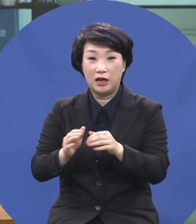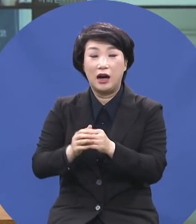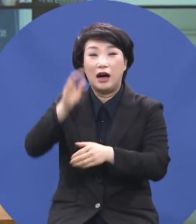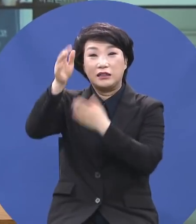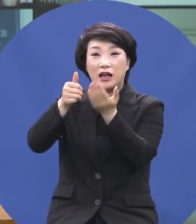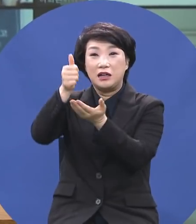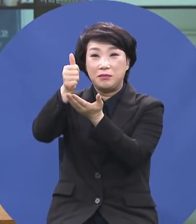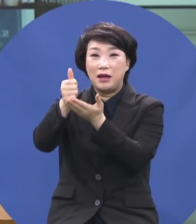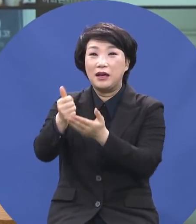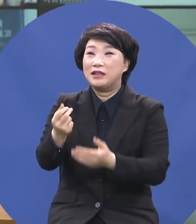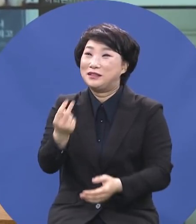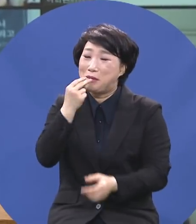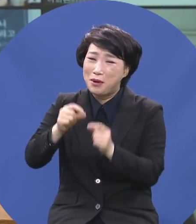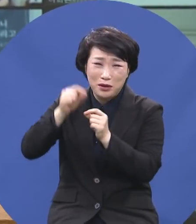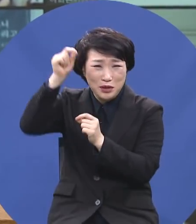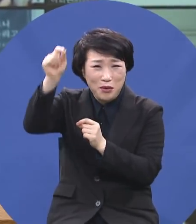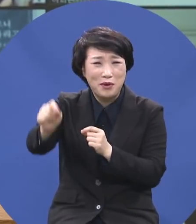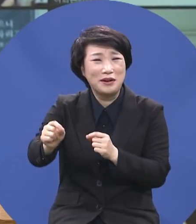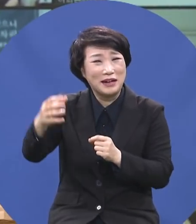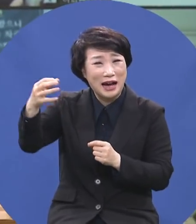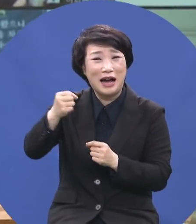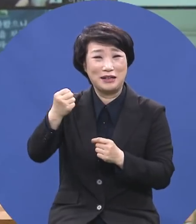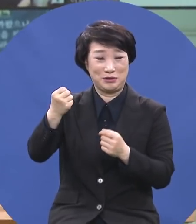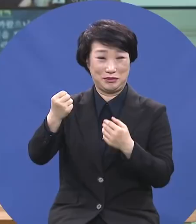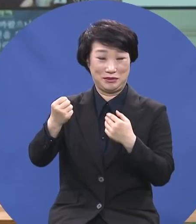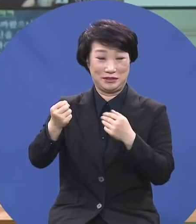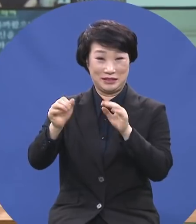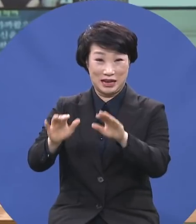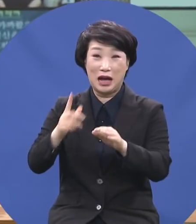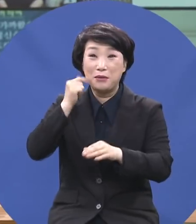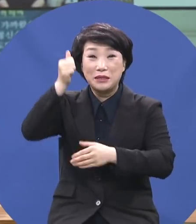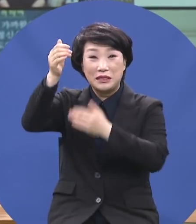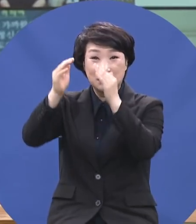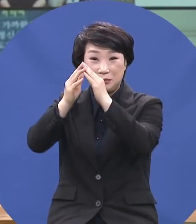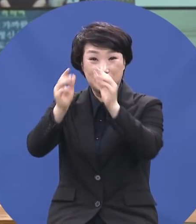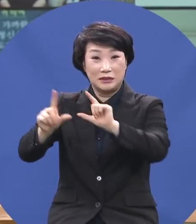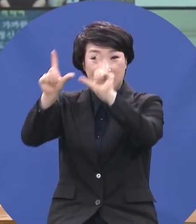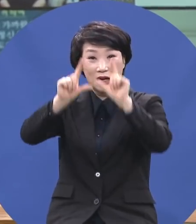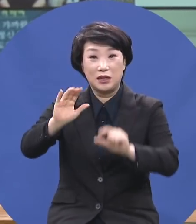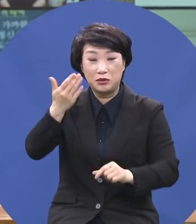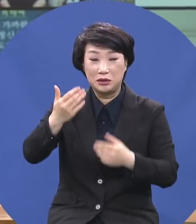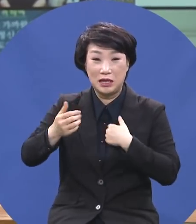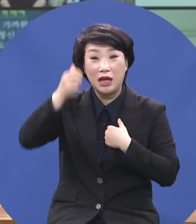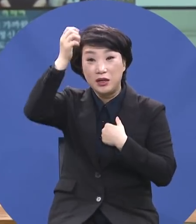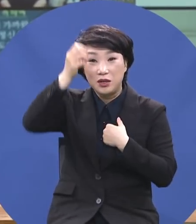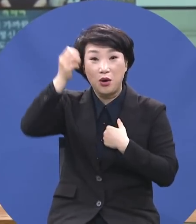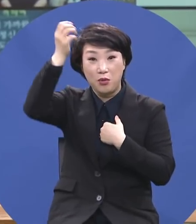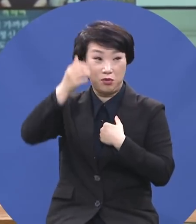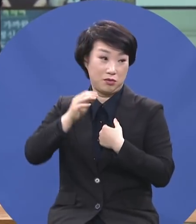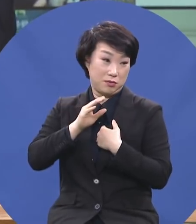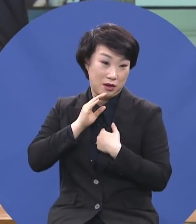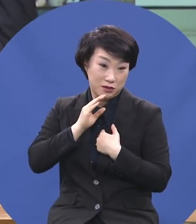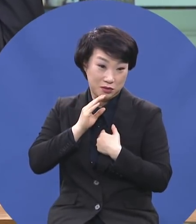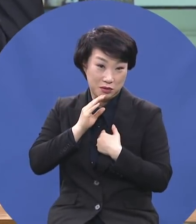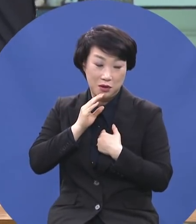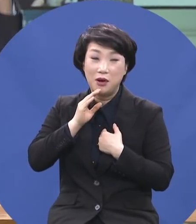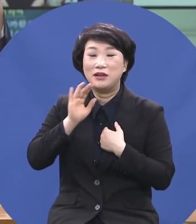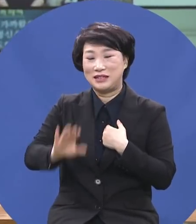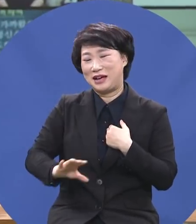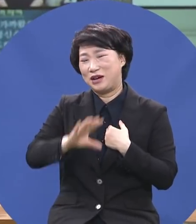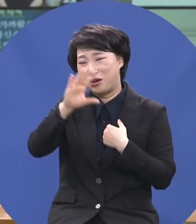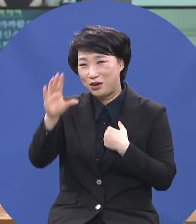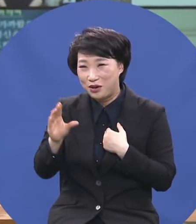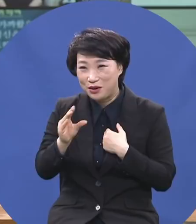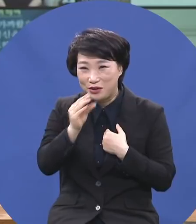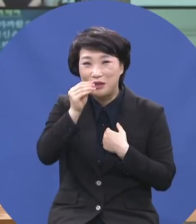자신의 영원한 생명을 가지고 아버지 집에서 살아야 할 우리 영혼들에게